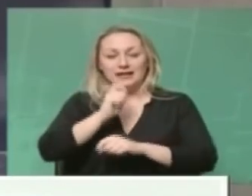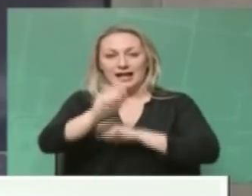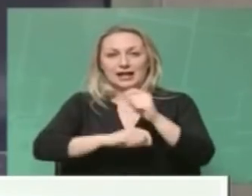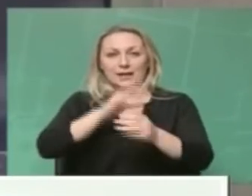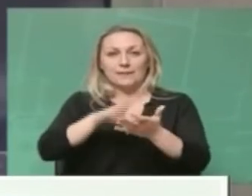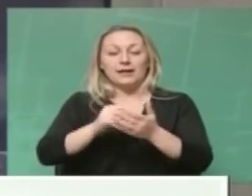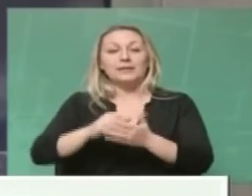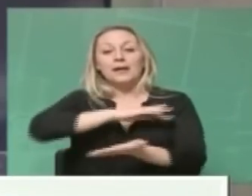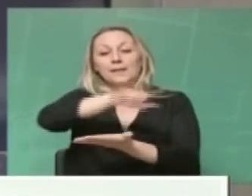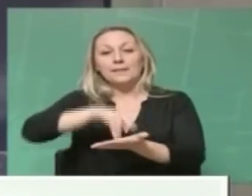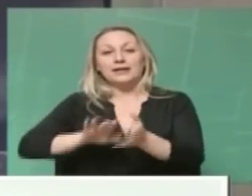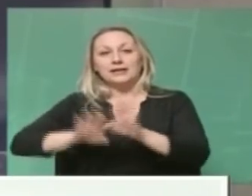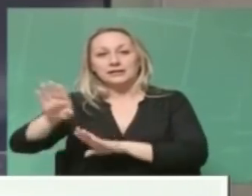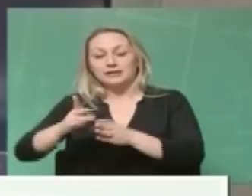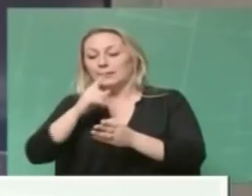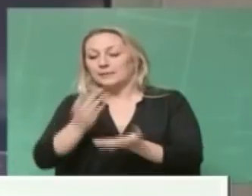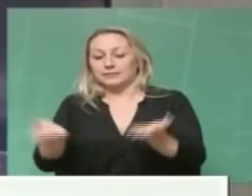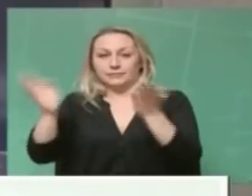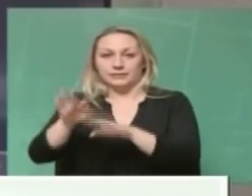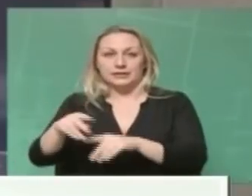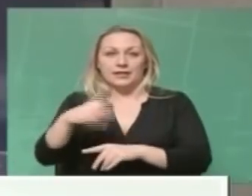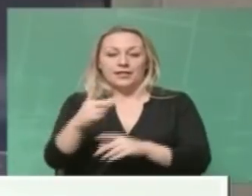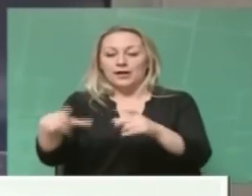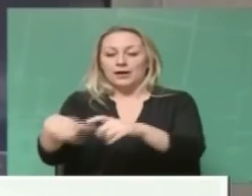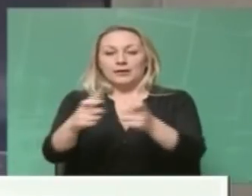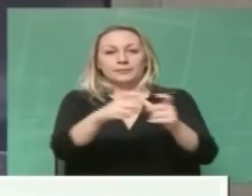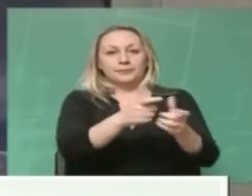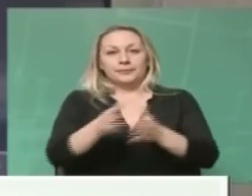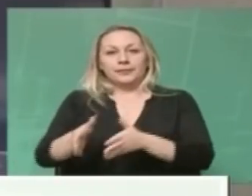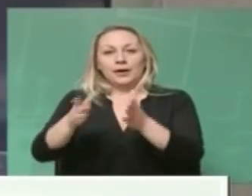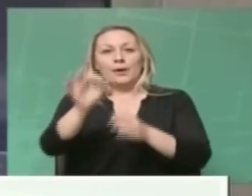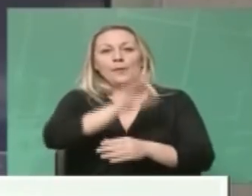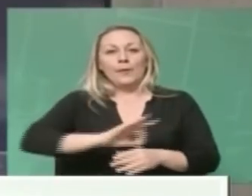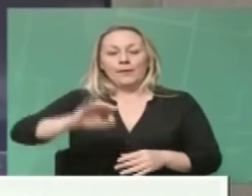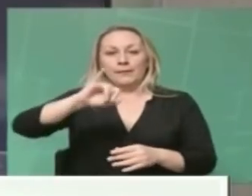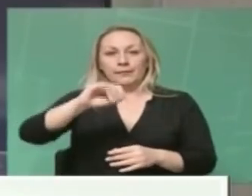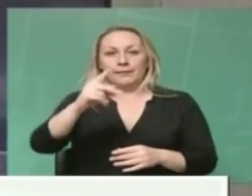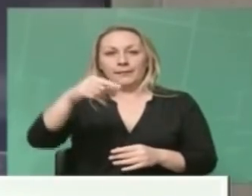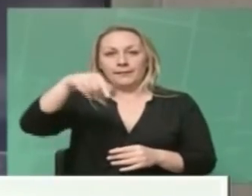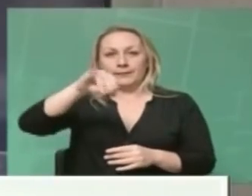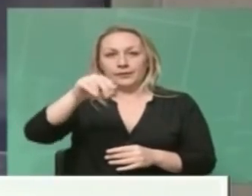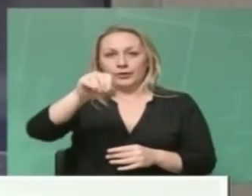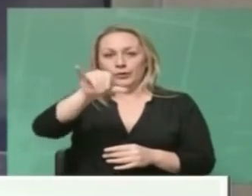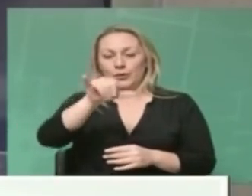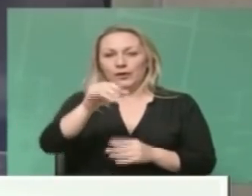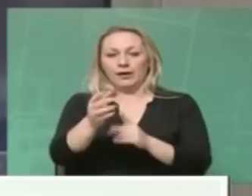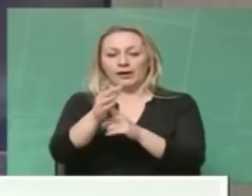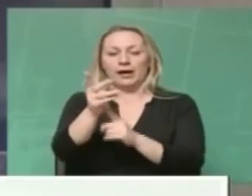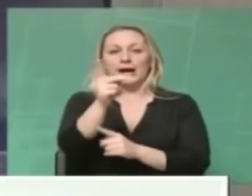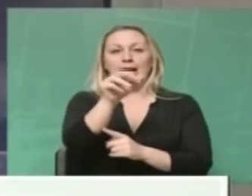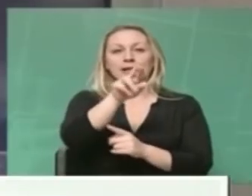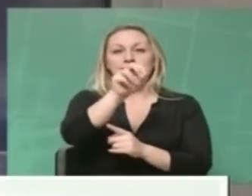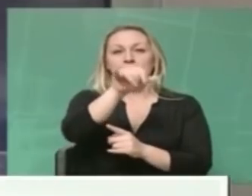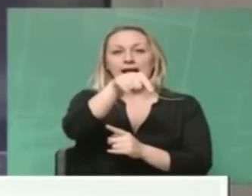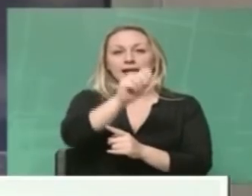πλατεία χρηματιστηρίου και δύο σχολικά κτίρια, η μερίδα του Λέοντος, ας πούμε, στην Ικτίνου και στην Κρυστάλλη, τα οποία πρόκειται να συντηρηθούν